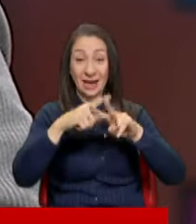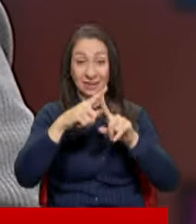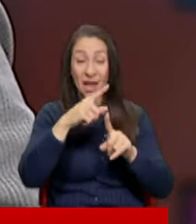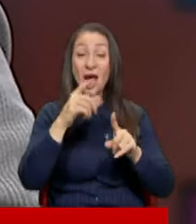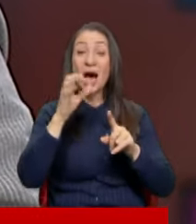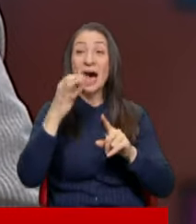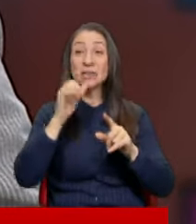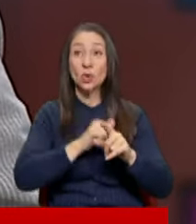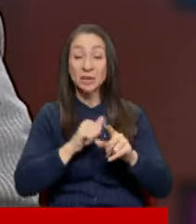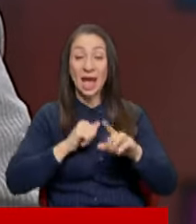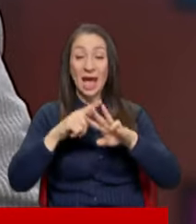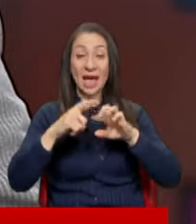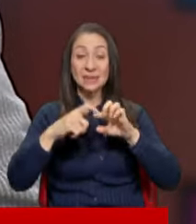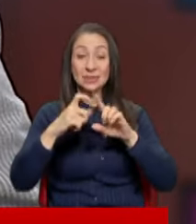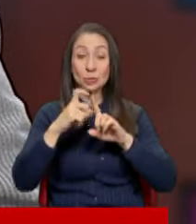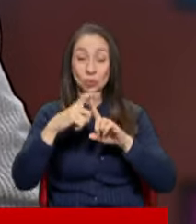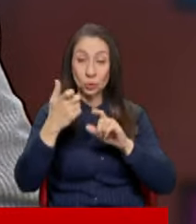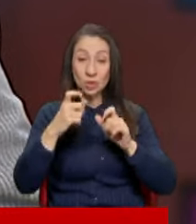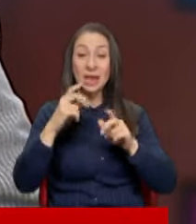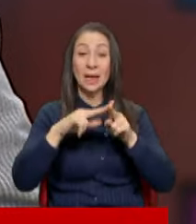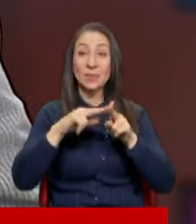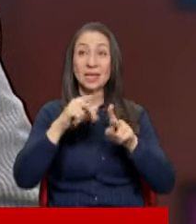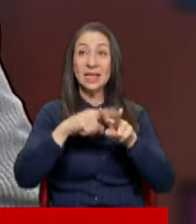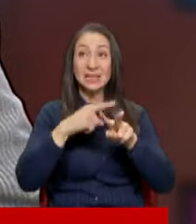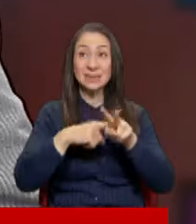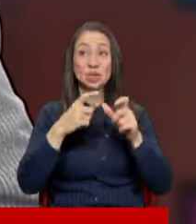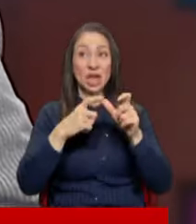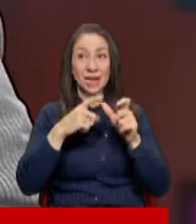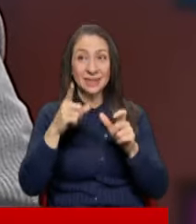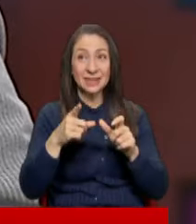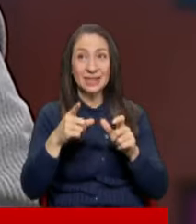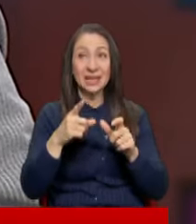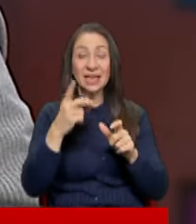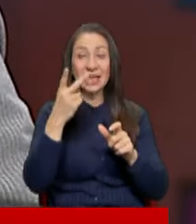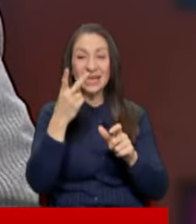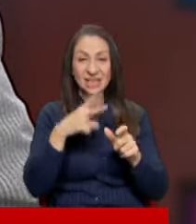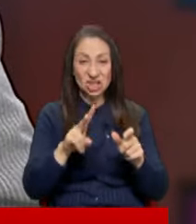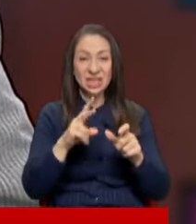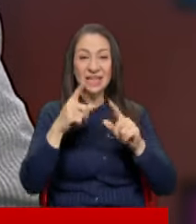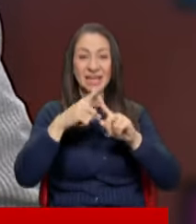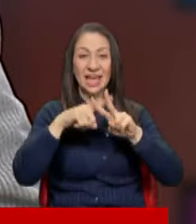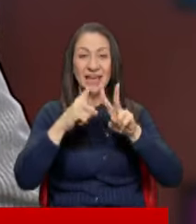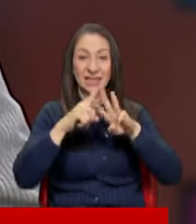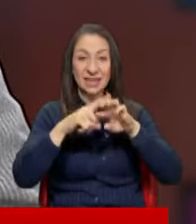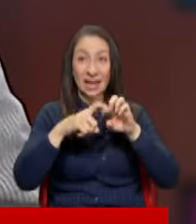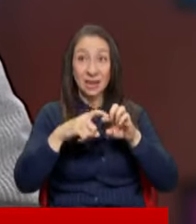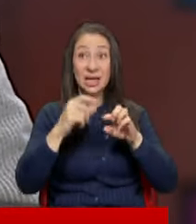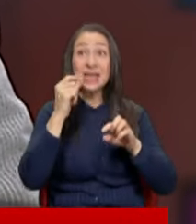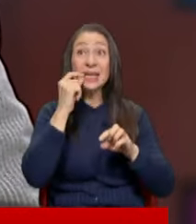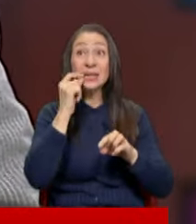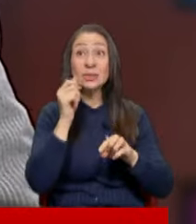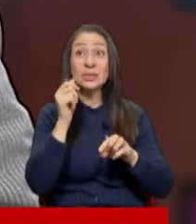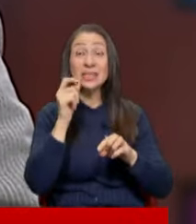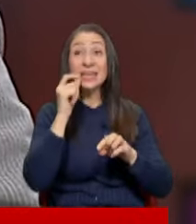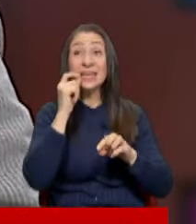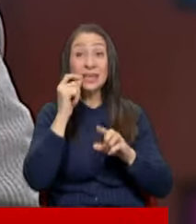Altınordu'da Ertuğrul Koç kabadüz'de Yasemin Şahin İkizce'de Taner sarı girasun ilçesinde de